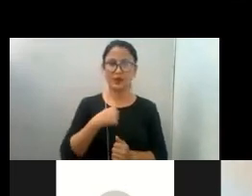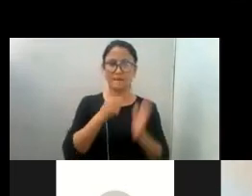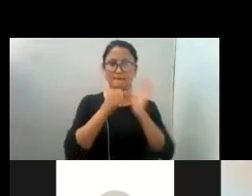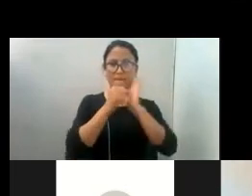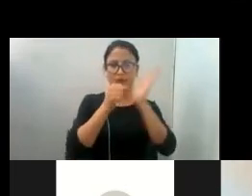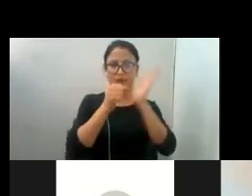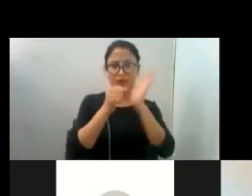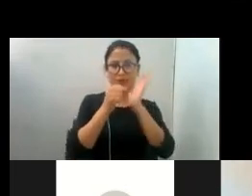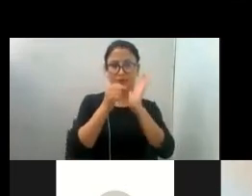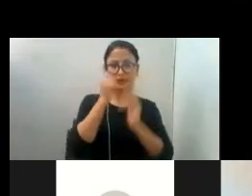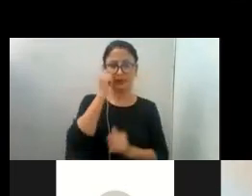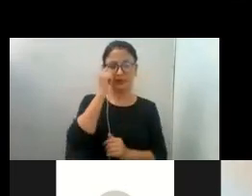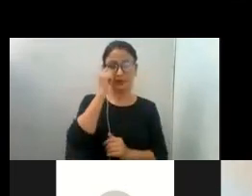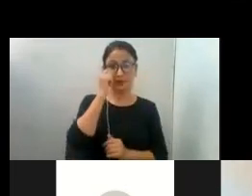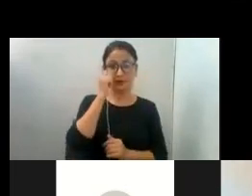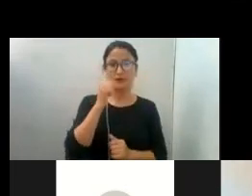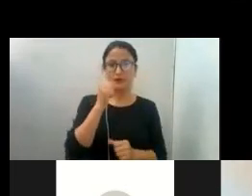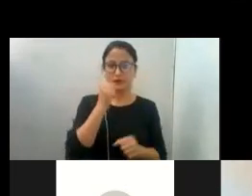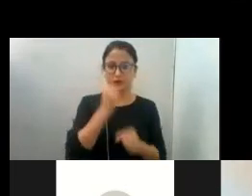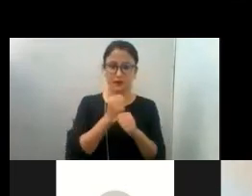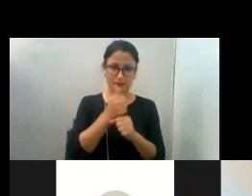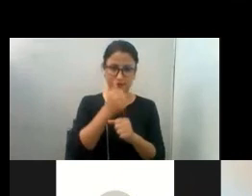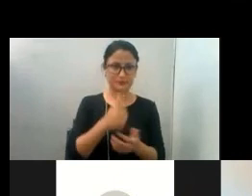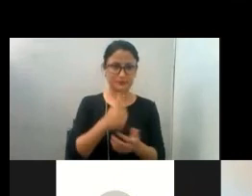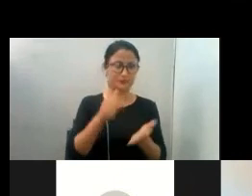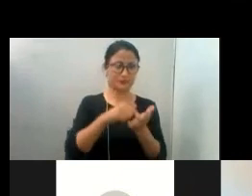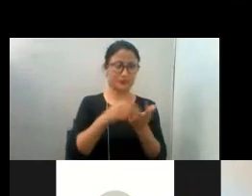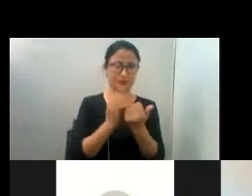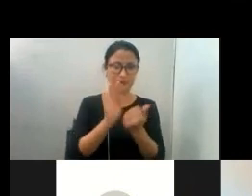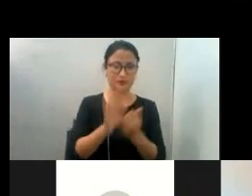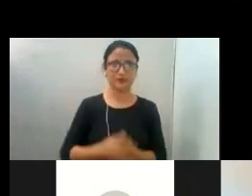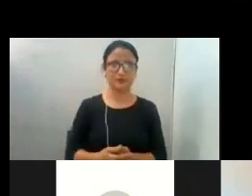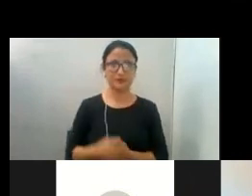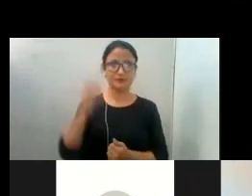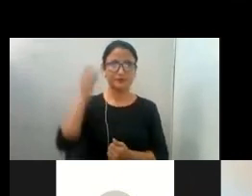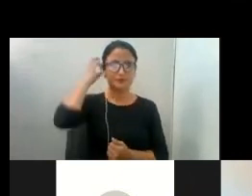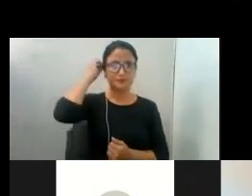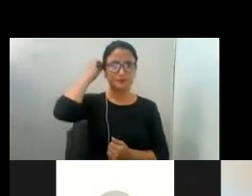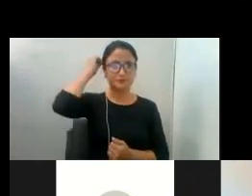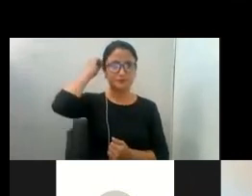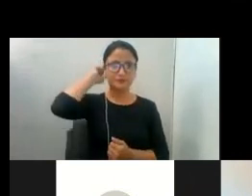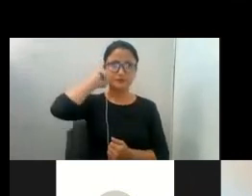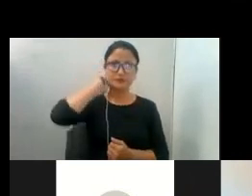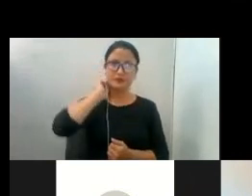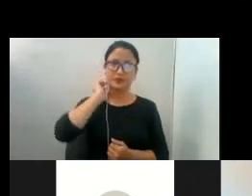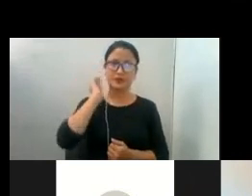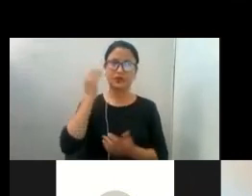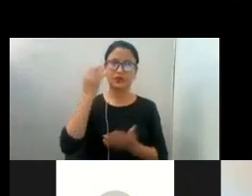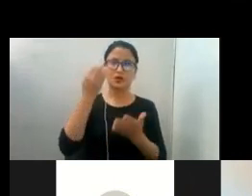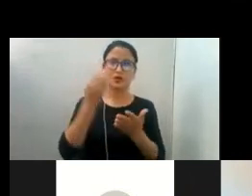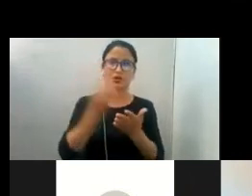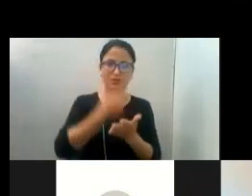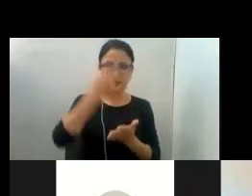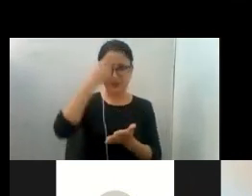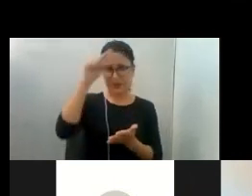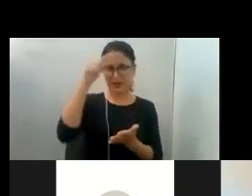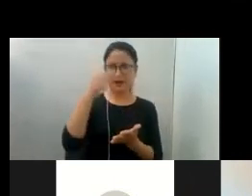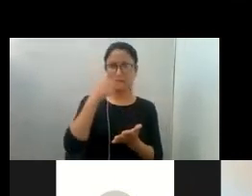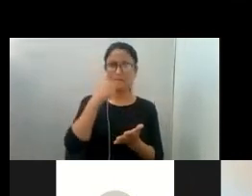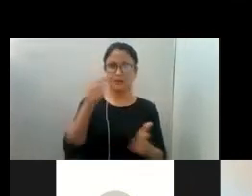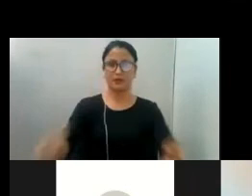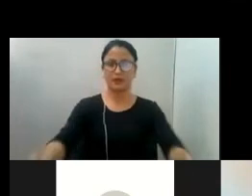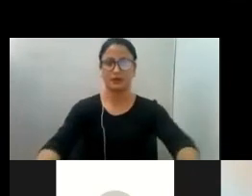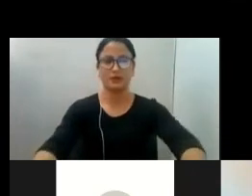राख्ने प्रक्रियालाई नै अगाडि बढाउँदैछौँ अब यहाँ संस्था नाम भनेर भन्दाखेरि